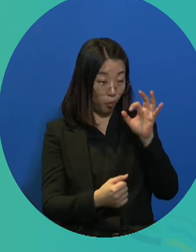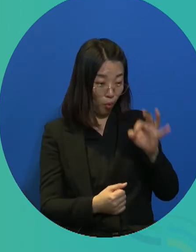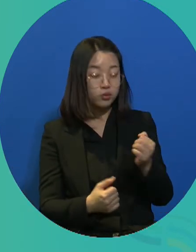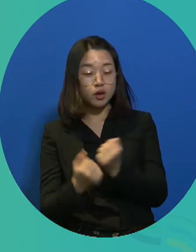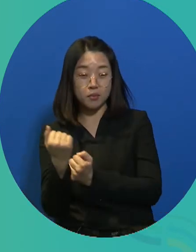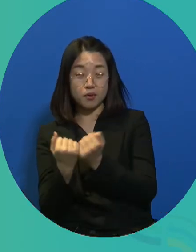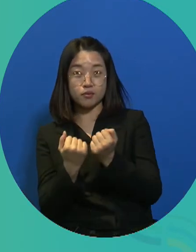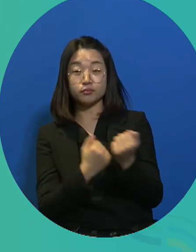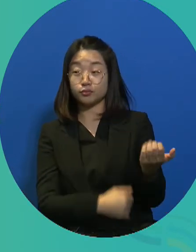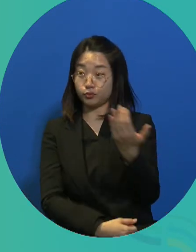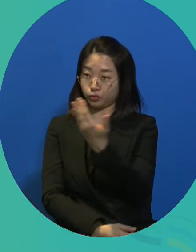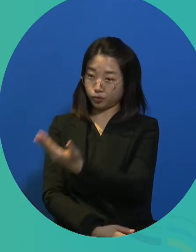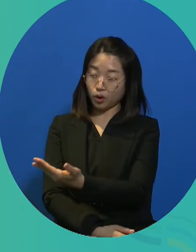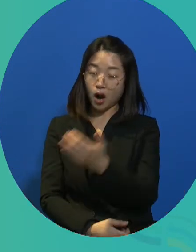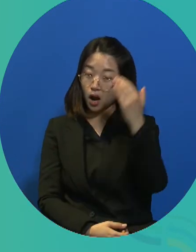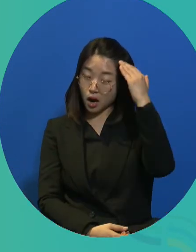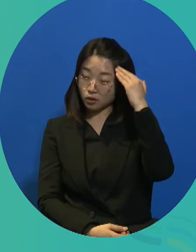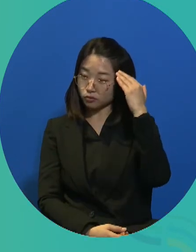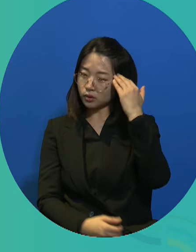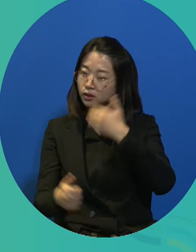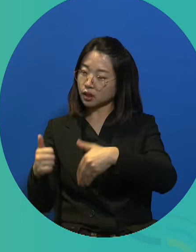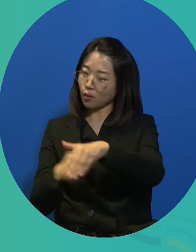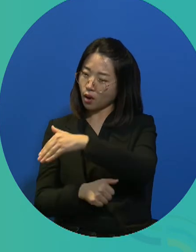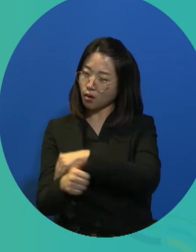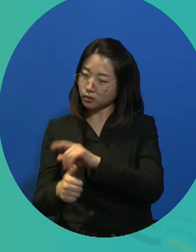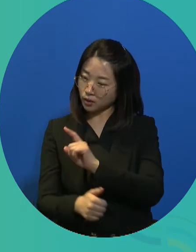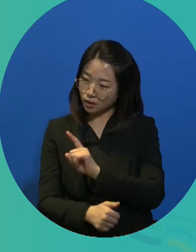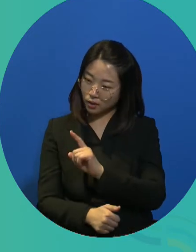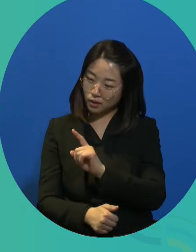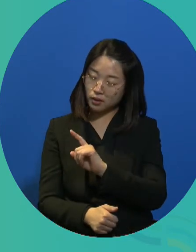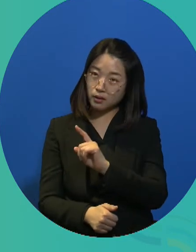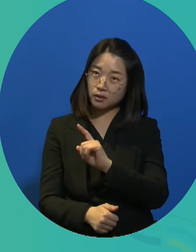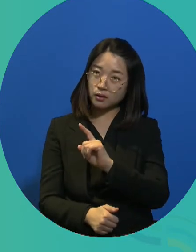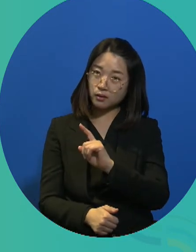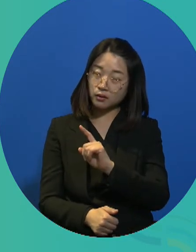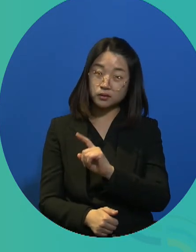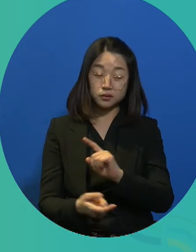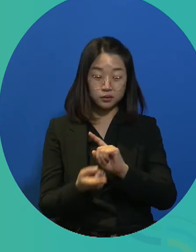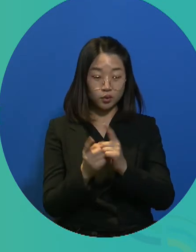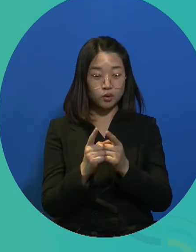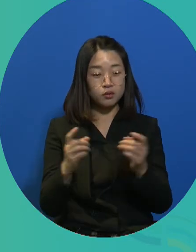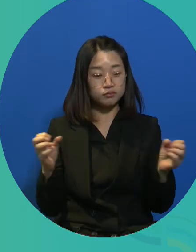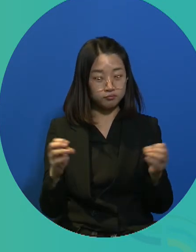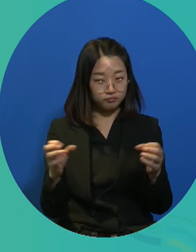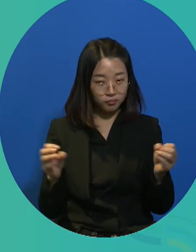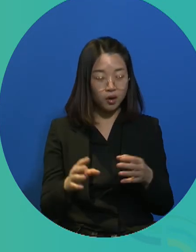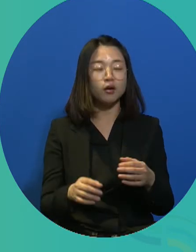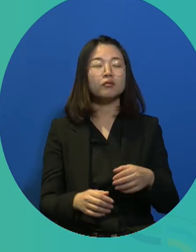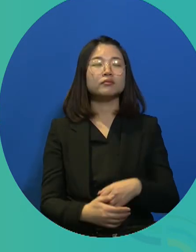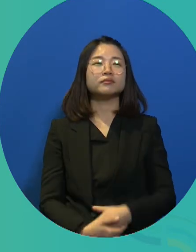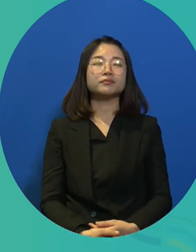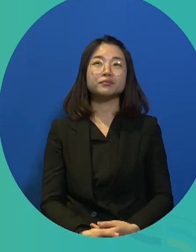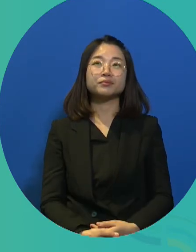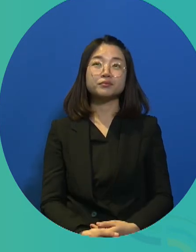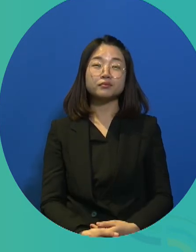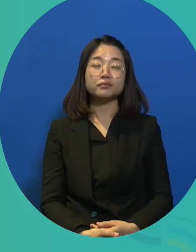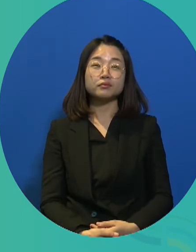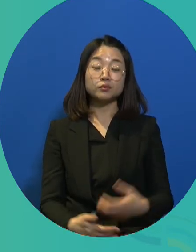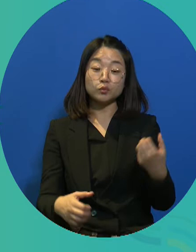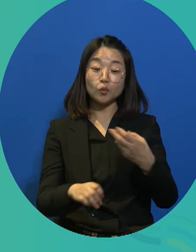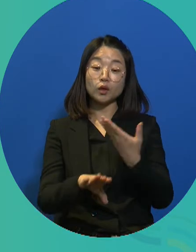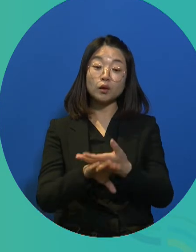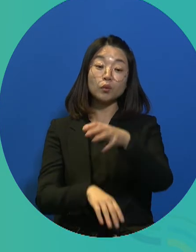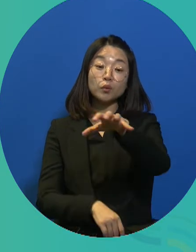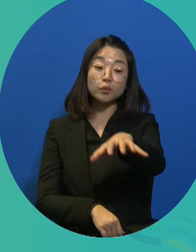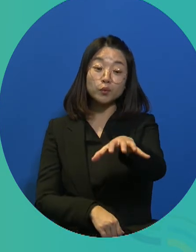하고 한국 상황이 어떤지에 대해서도 공유를 하고 또 반대에서는